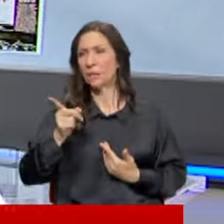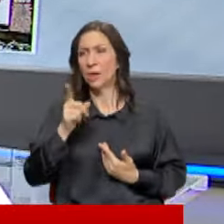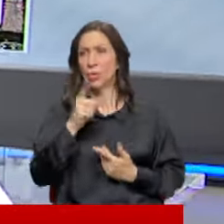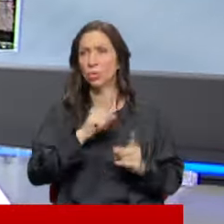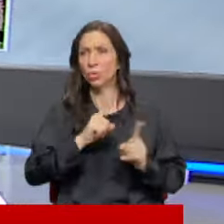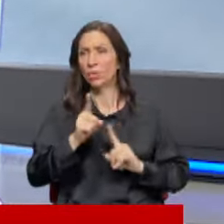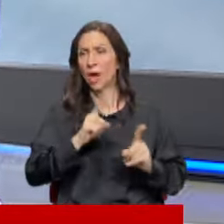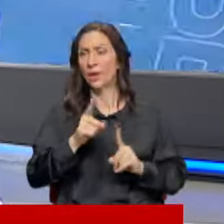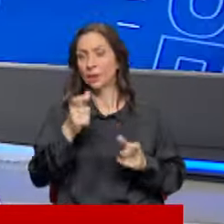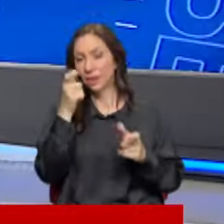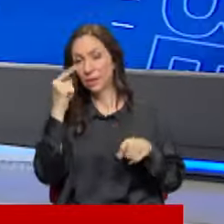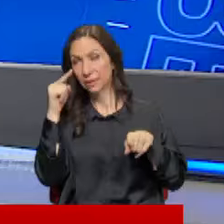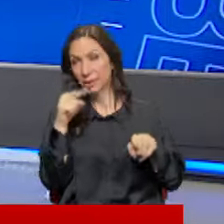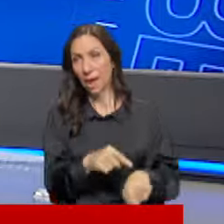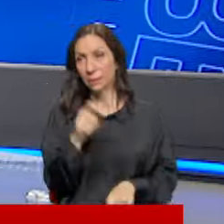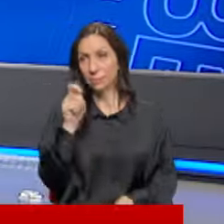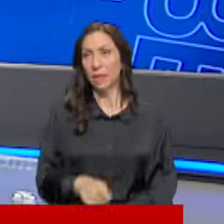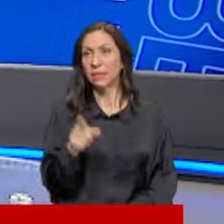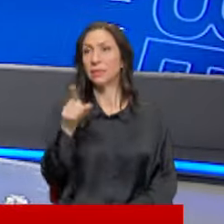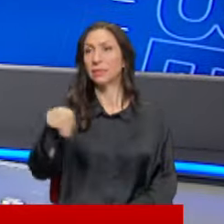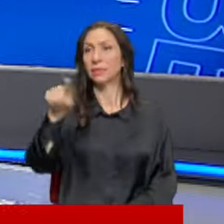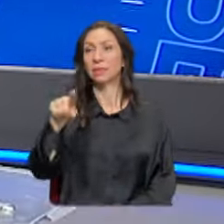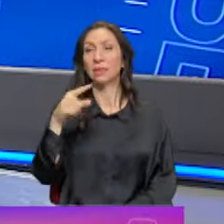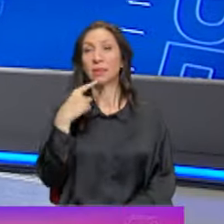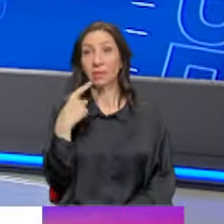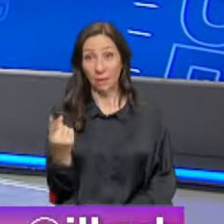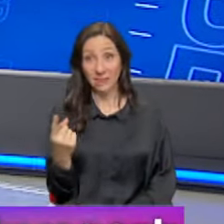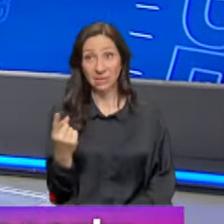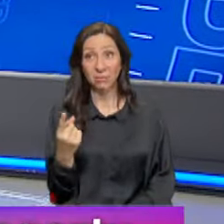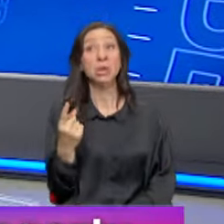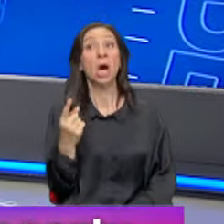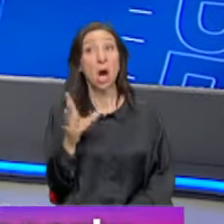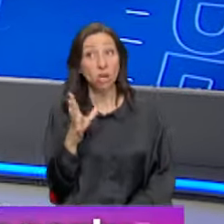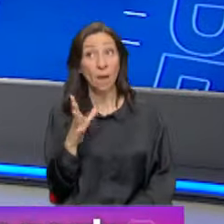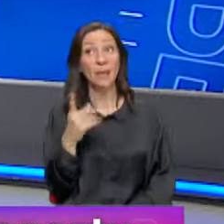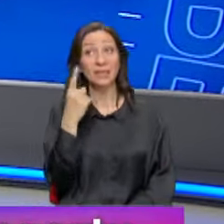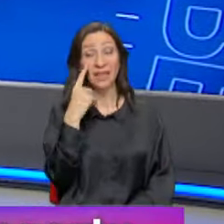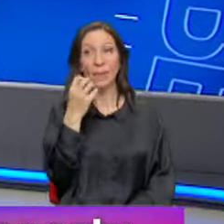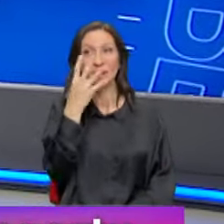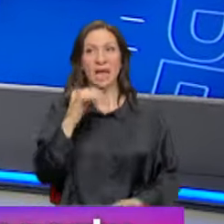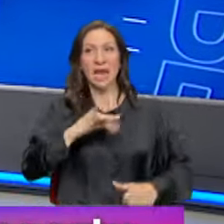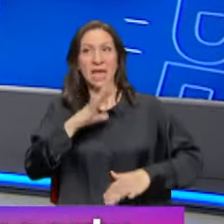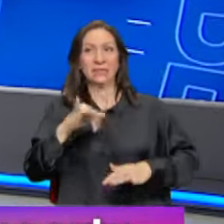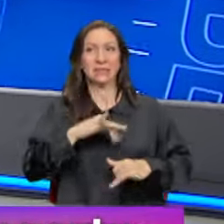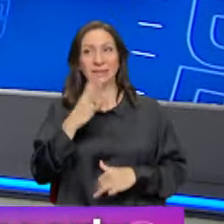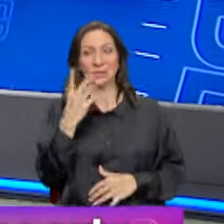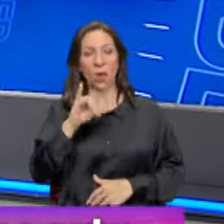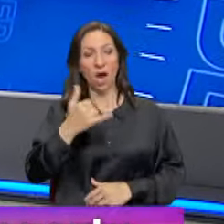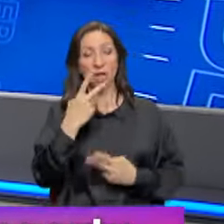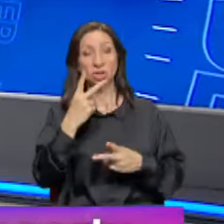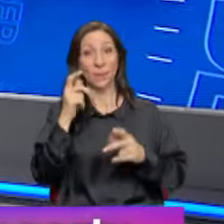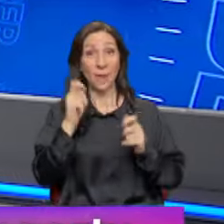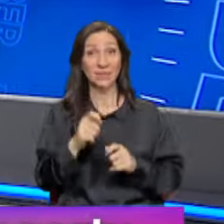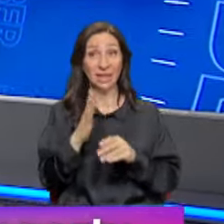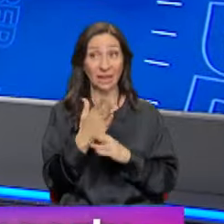Bu davayı dikkatli bir şekilde takip edin. Mesajı mı acaba Devlet Bahçeli'nin dün o sert